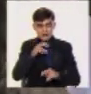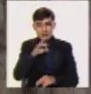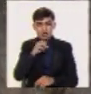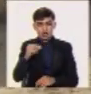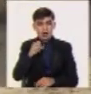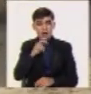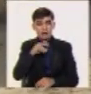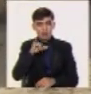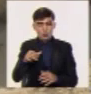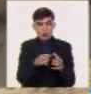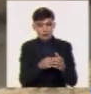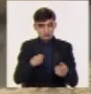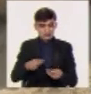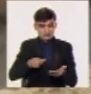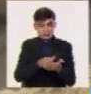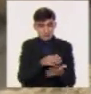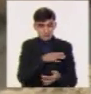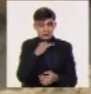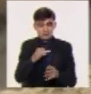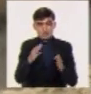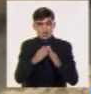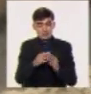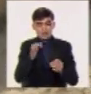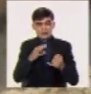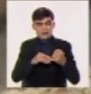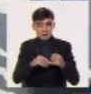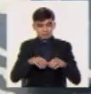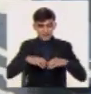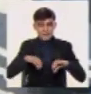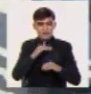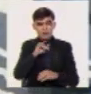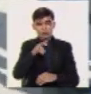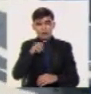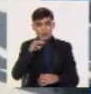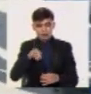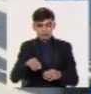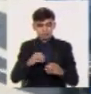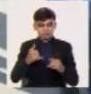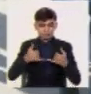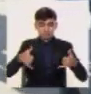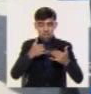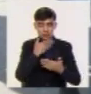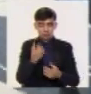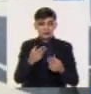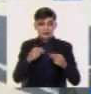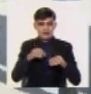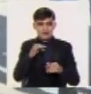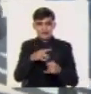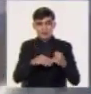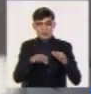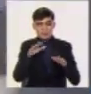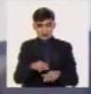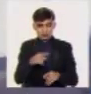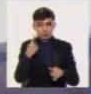компаниясына қаржы бердік деген олар үй алмақ түгілі үйдің үрге тасыда қаланбағанын айтады. Ал тұрғын үй салынуы тез аймақта